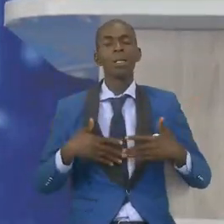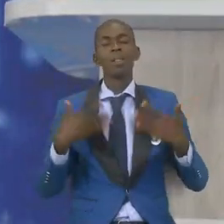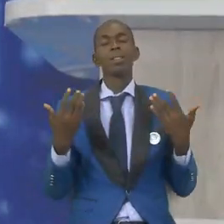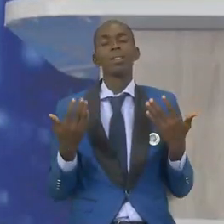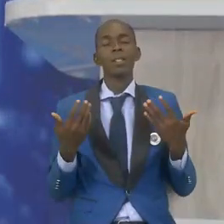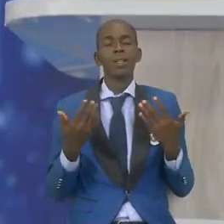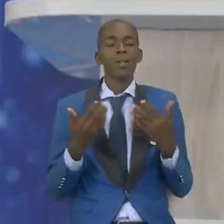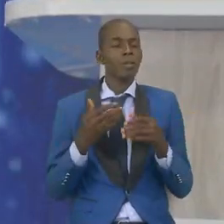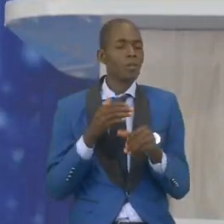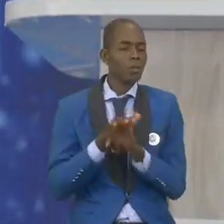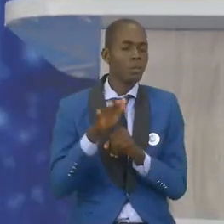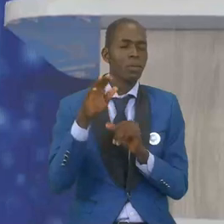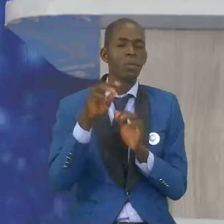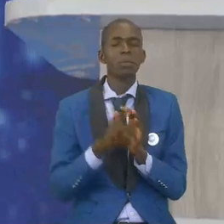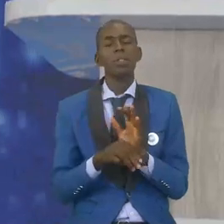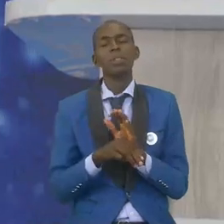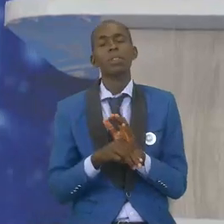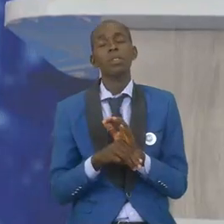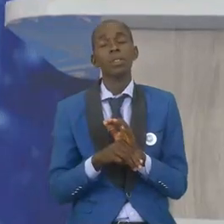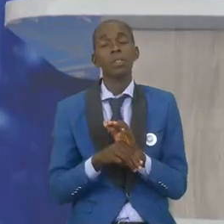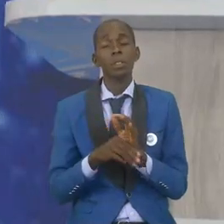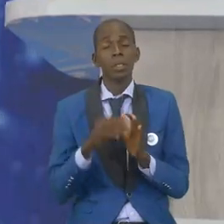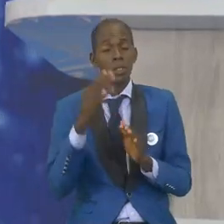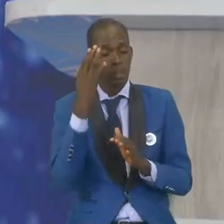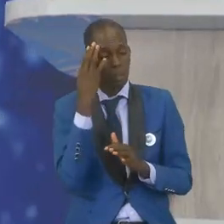La joie, le bonheur,